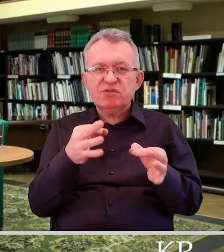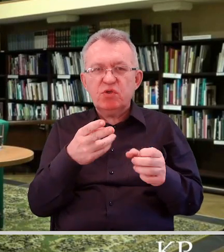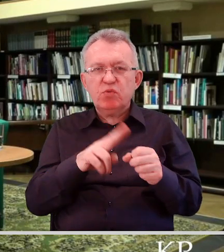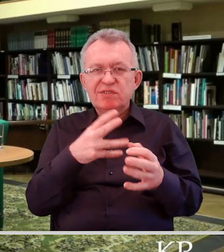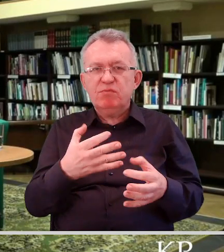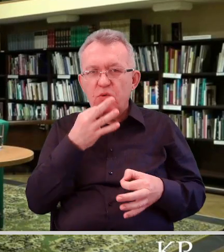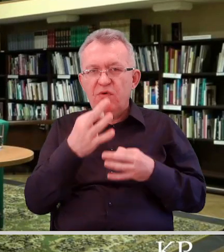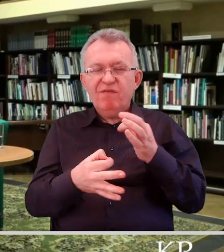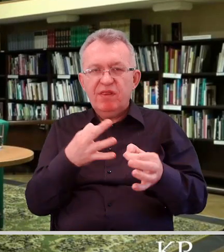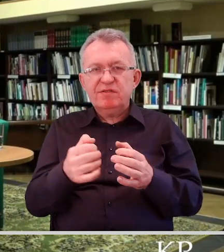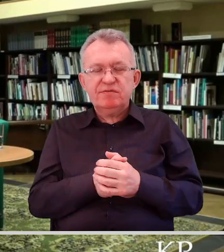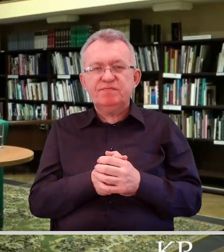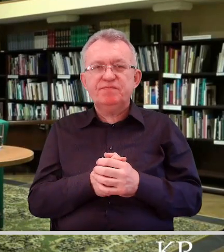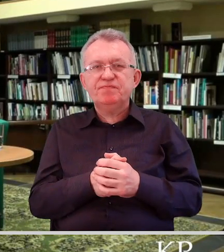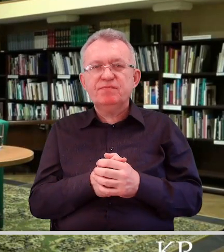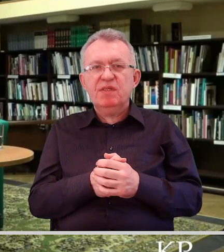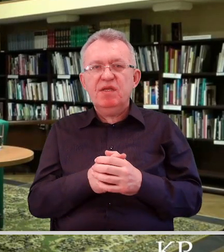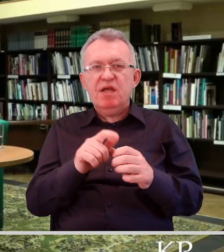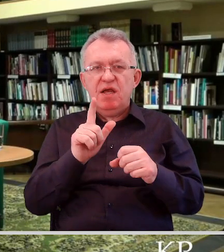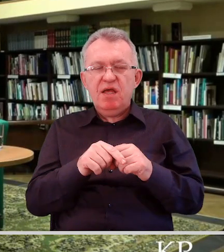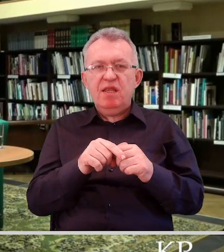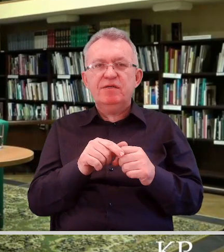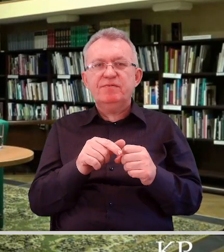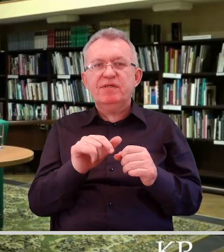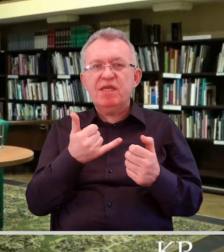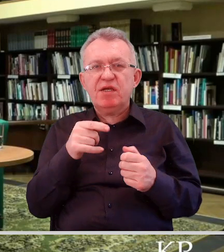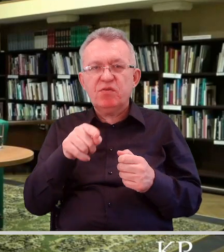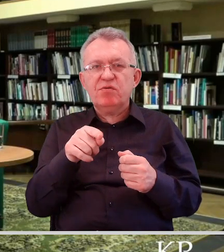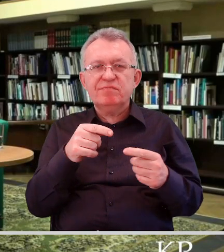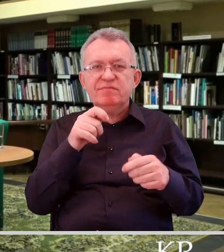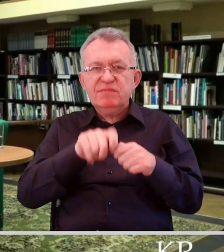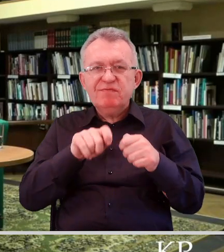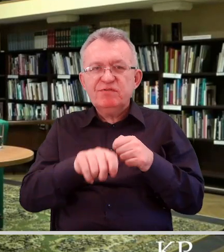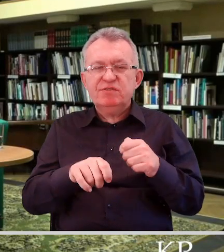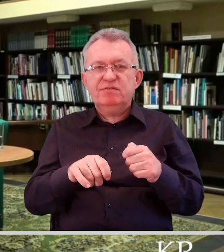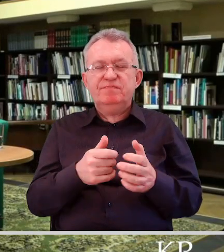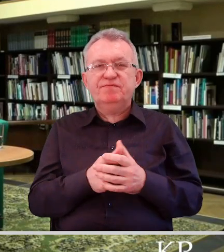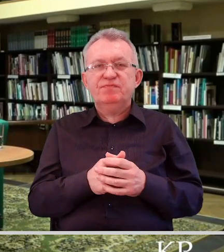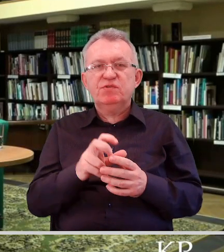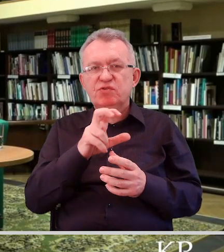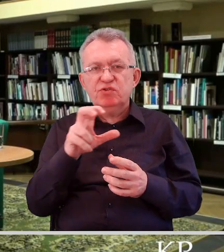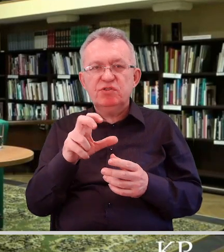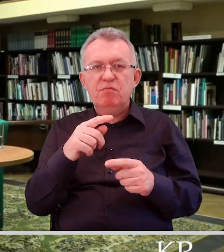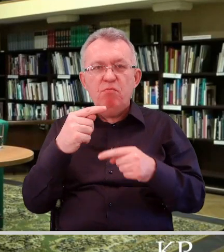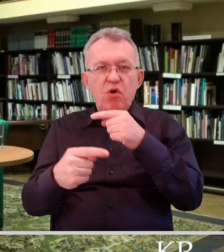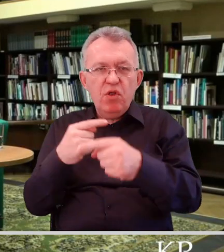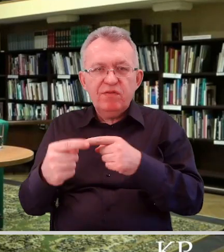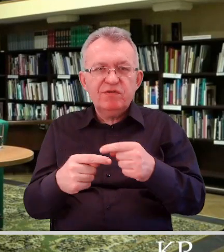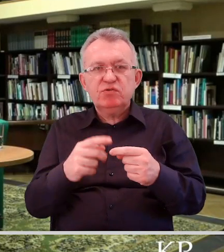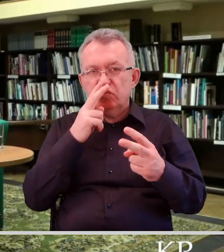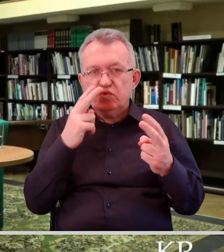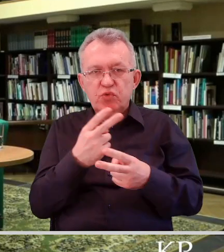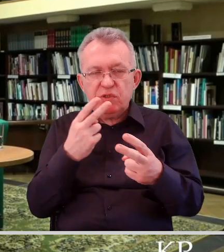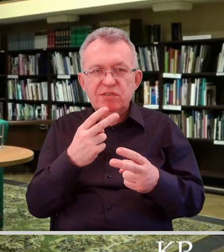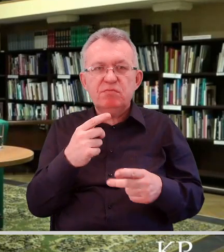chcemy opowiadać. Ale właściwie jak to identyfikować z kolei? Czy pokoleniowo szukać